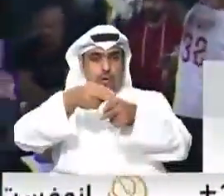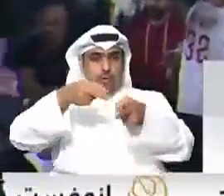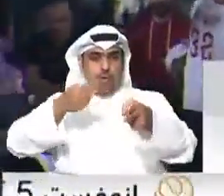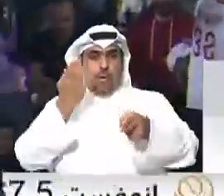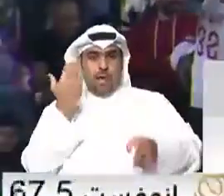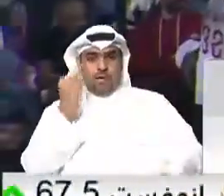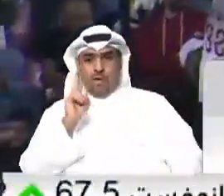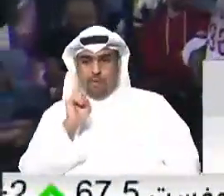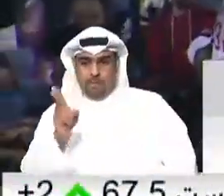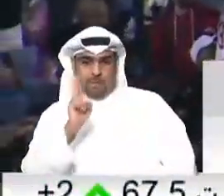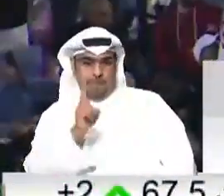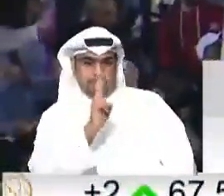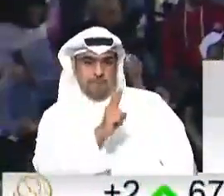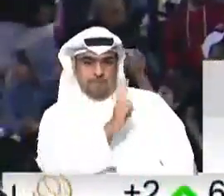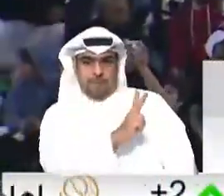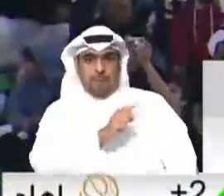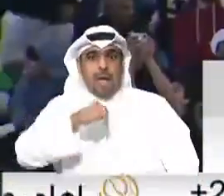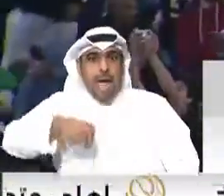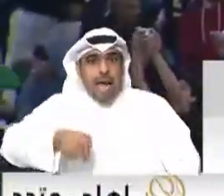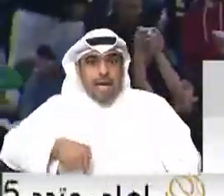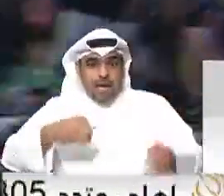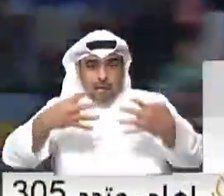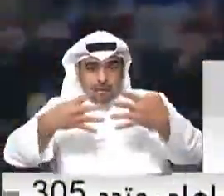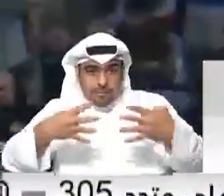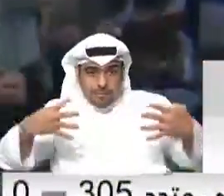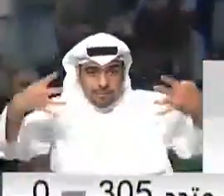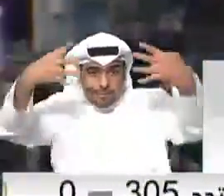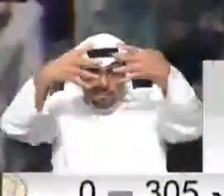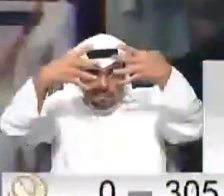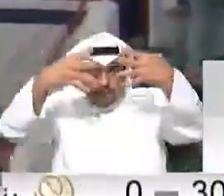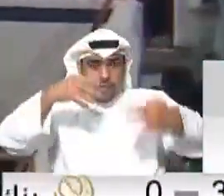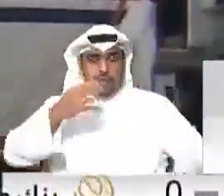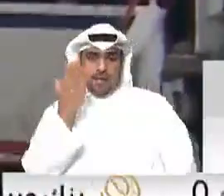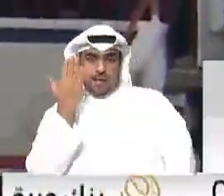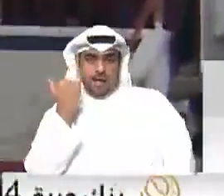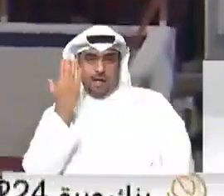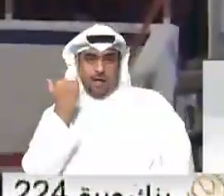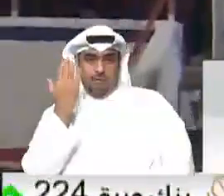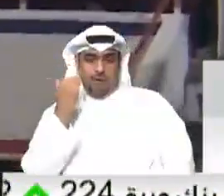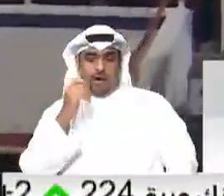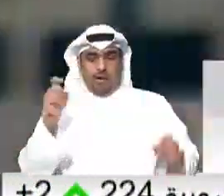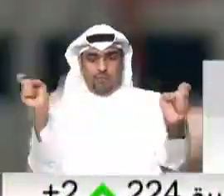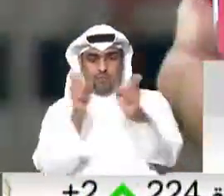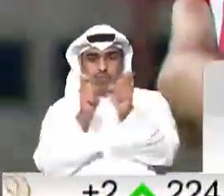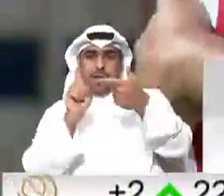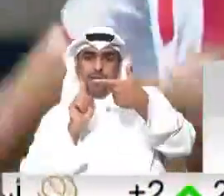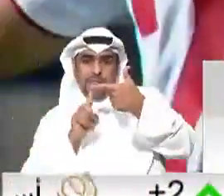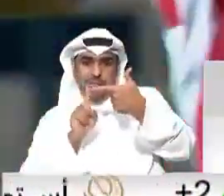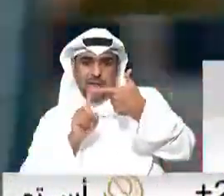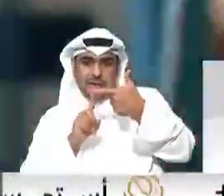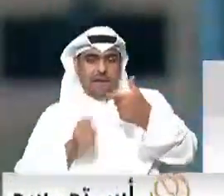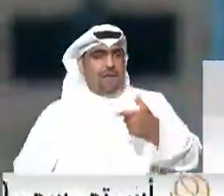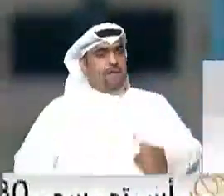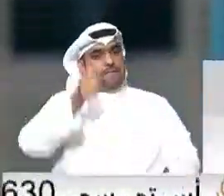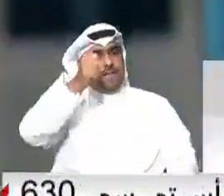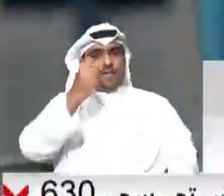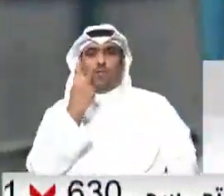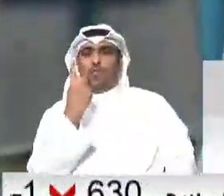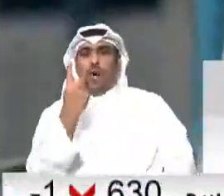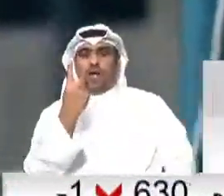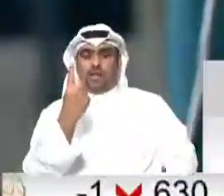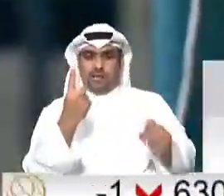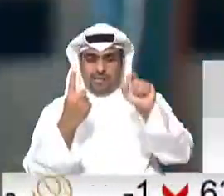يتجاوز لدور الاول في تصفيات المؤهله لدوري المجموعات بعد ان نجح في حاسم مواجهه الذهاب بهدف دون رد في